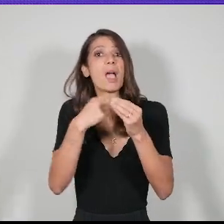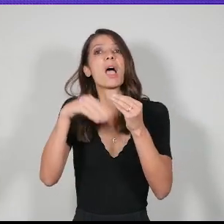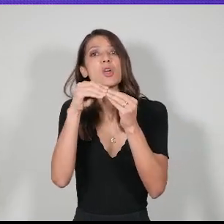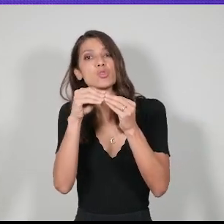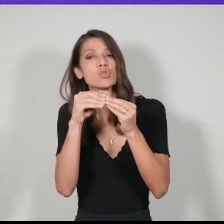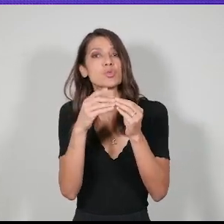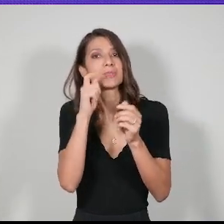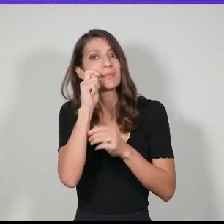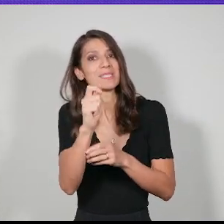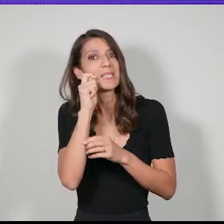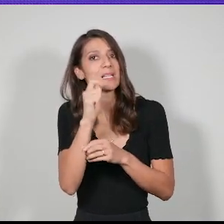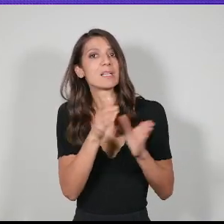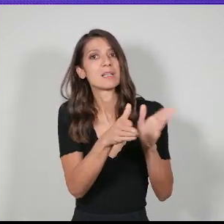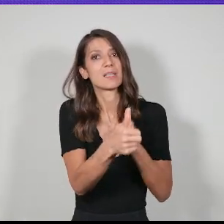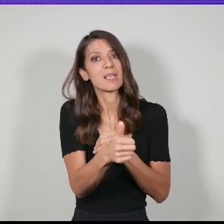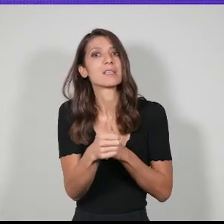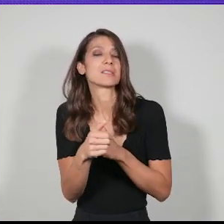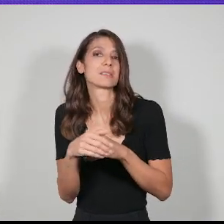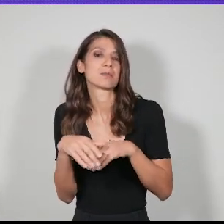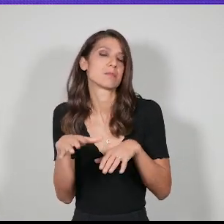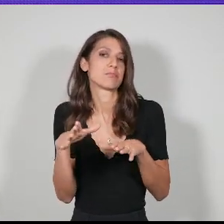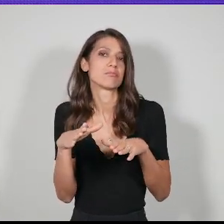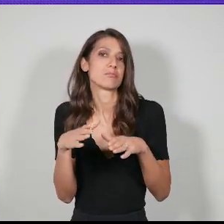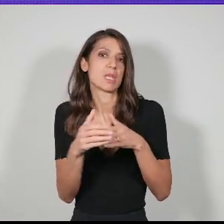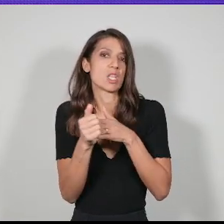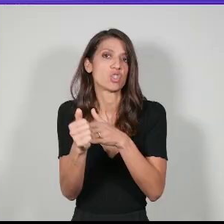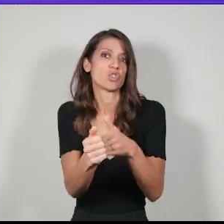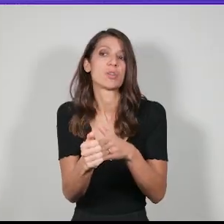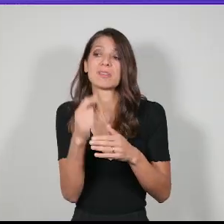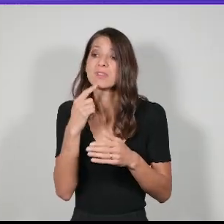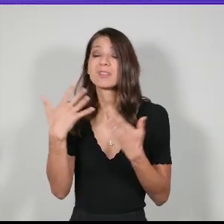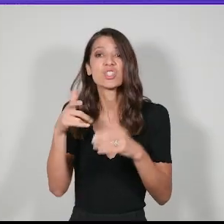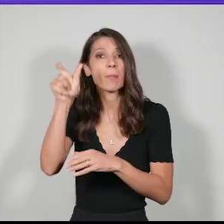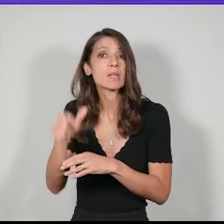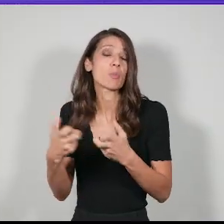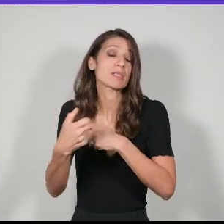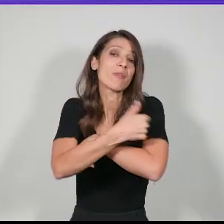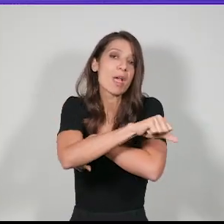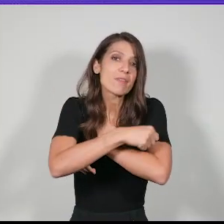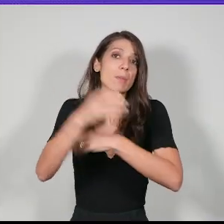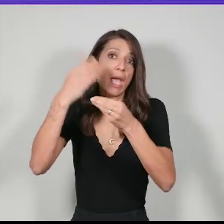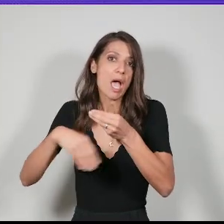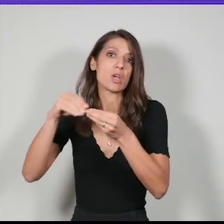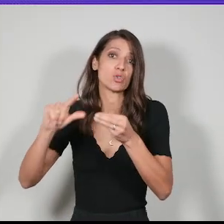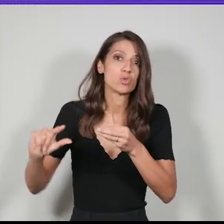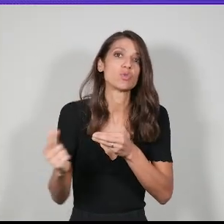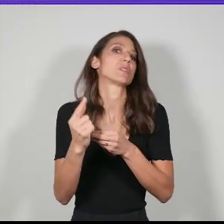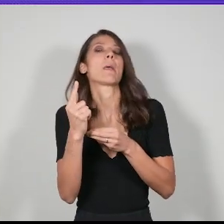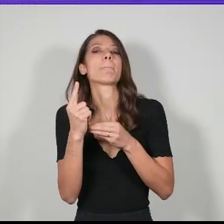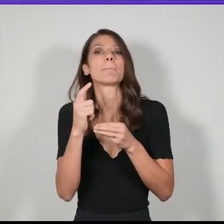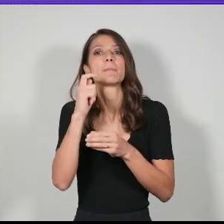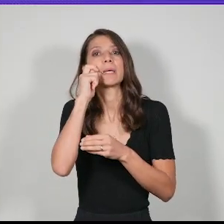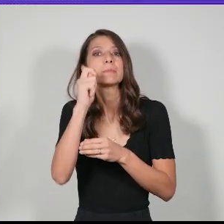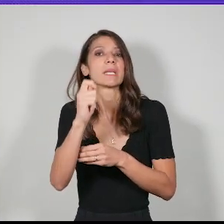sous l'appellation infirmière case manager, éducateur, case manager. Et puis, il y a un deuxième profil,